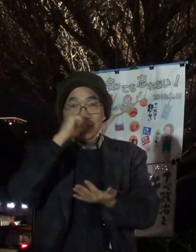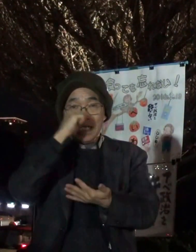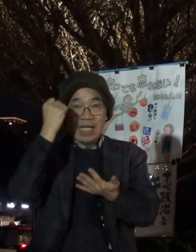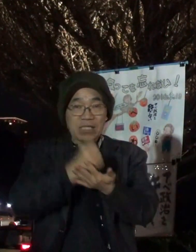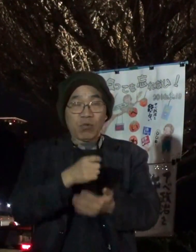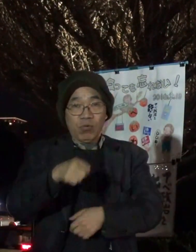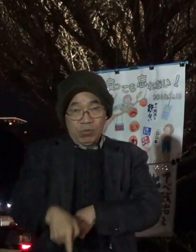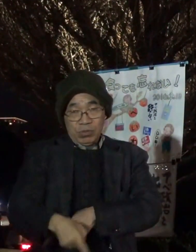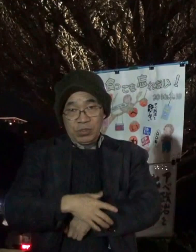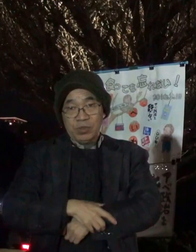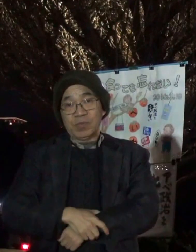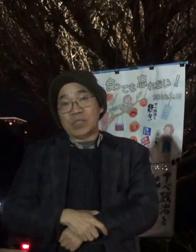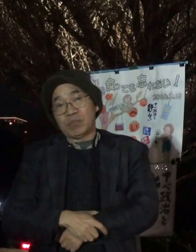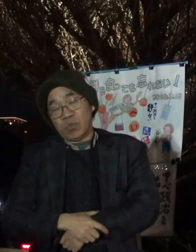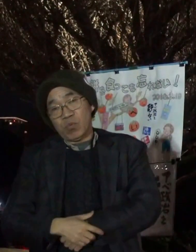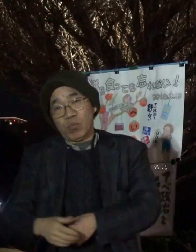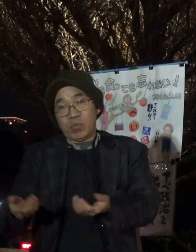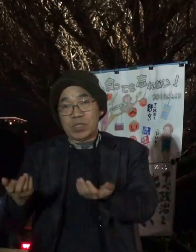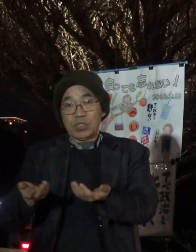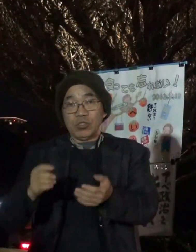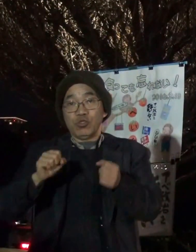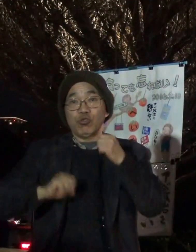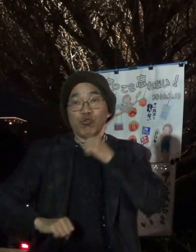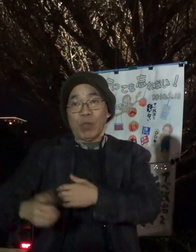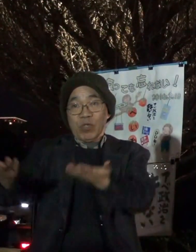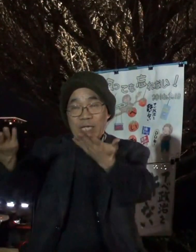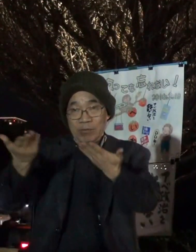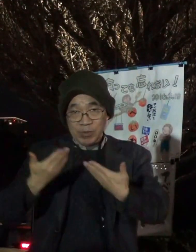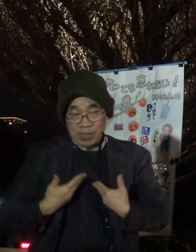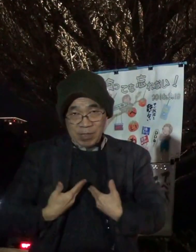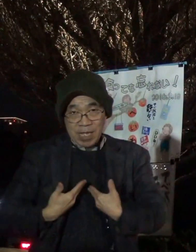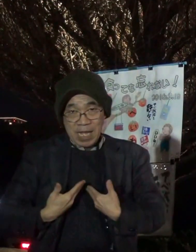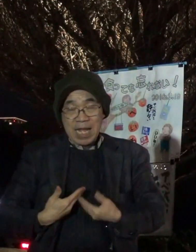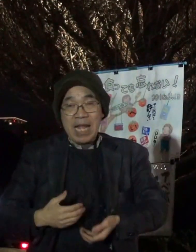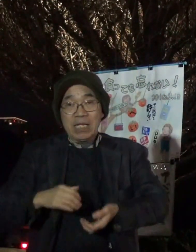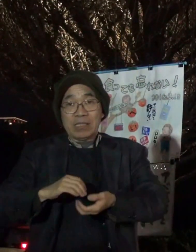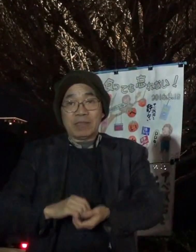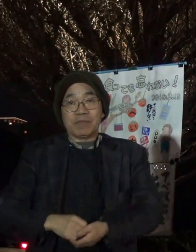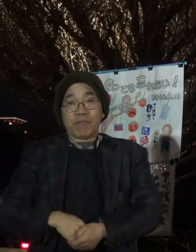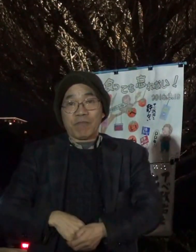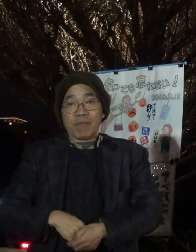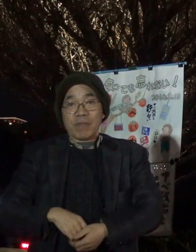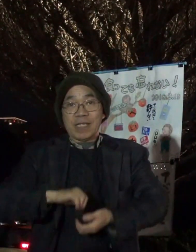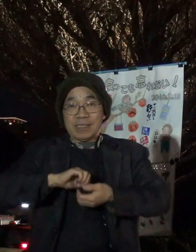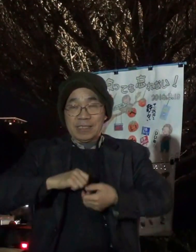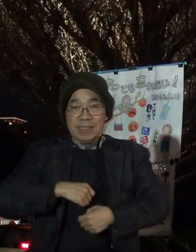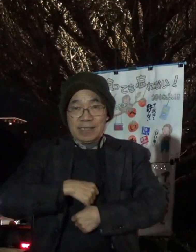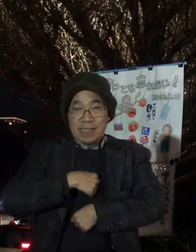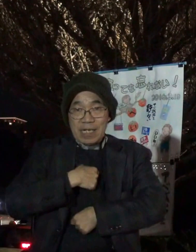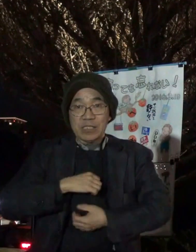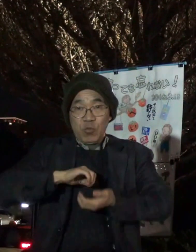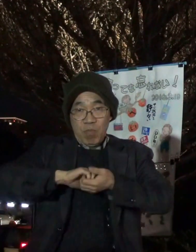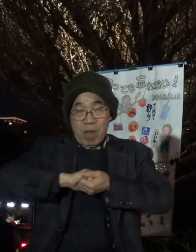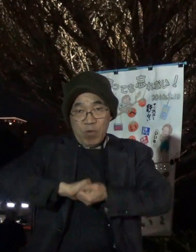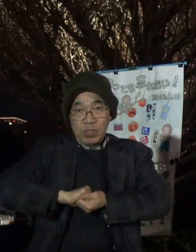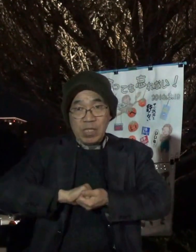がもたらしてくれた恵みを固く守っていくことを決心しました